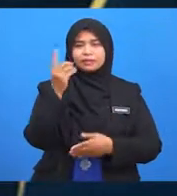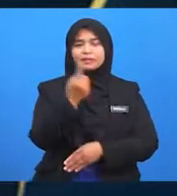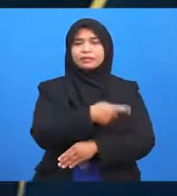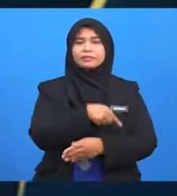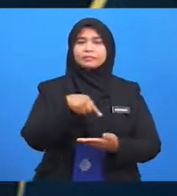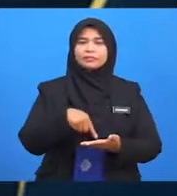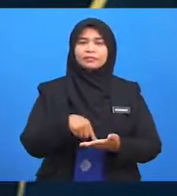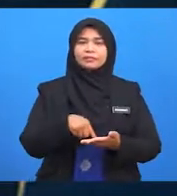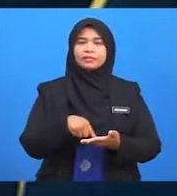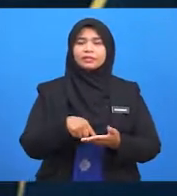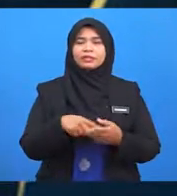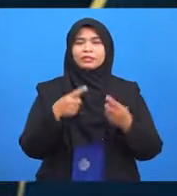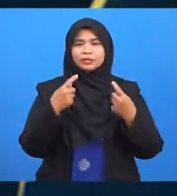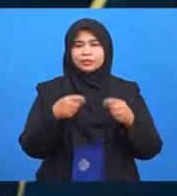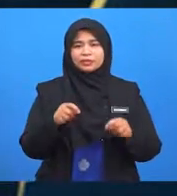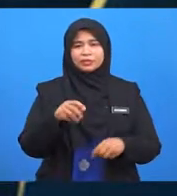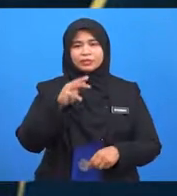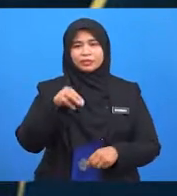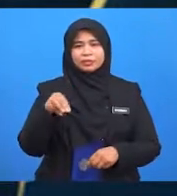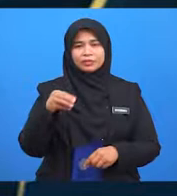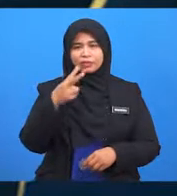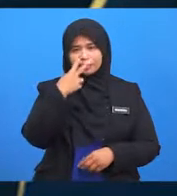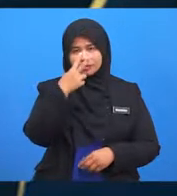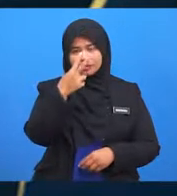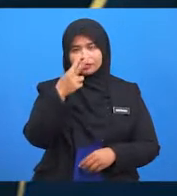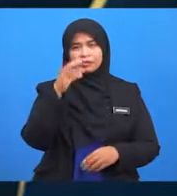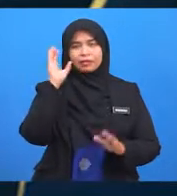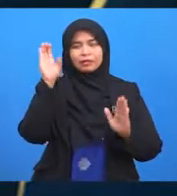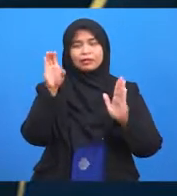hari ini, cuba murid-murid perhatikan